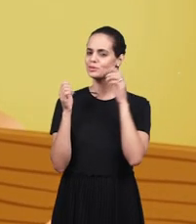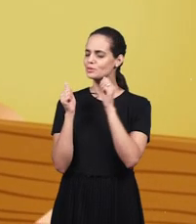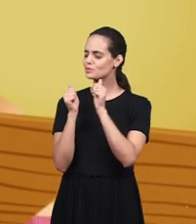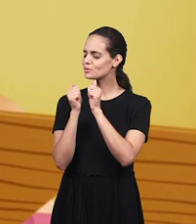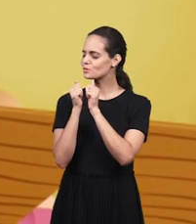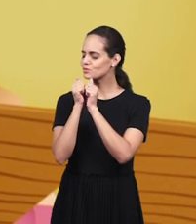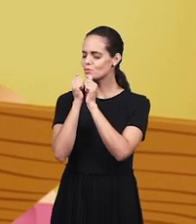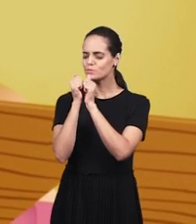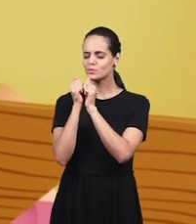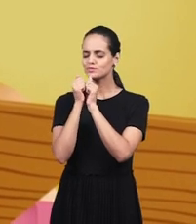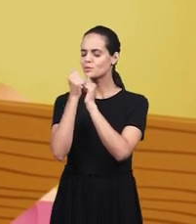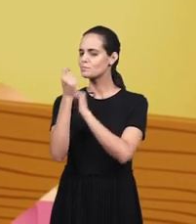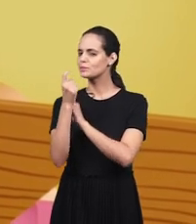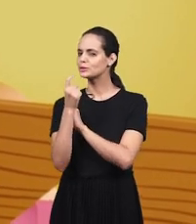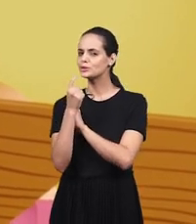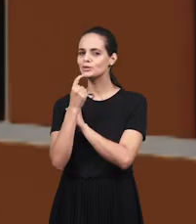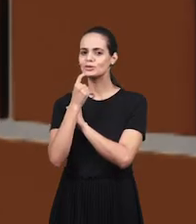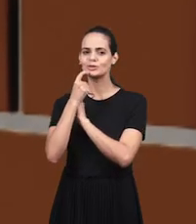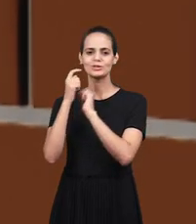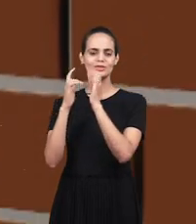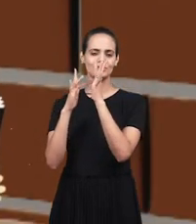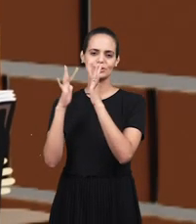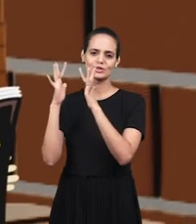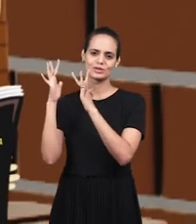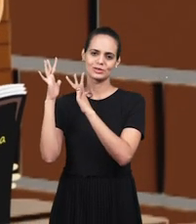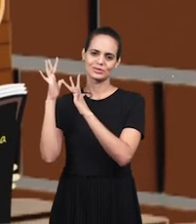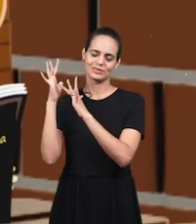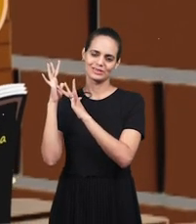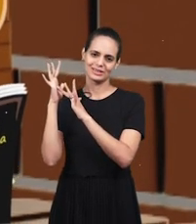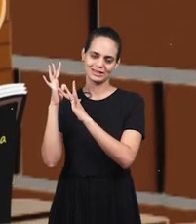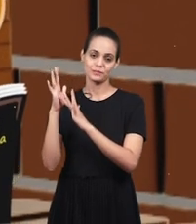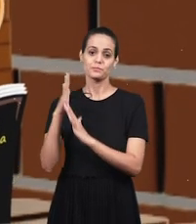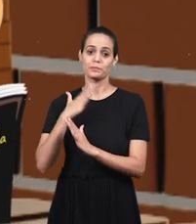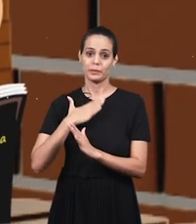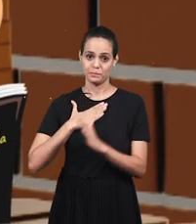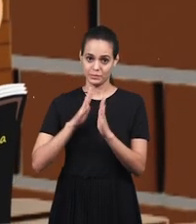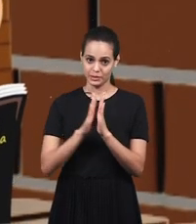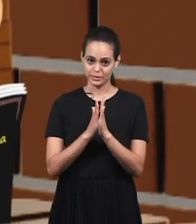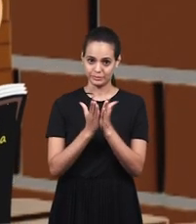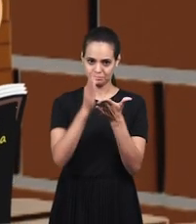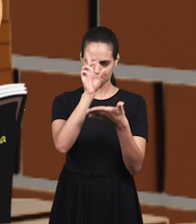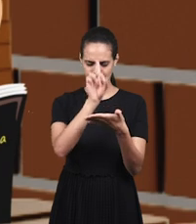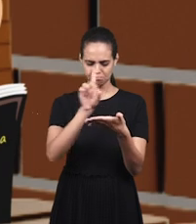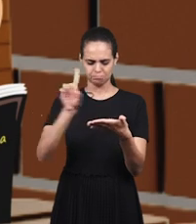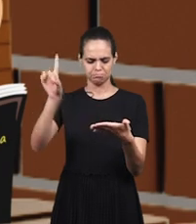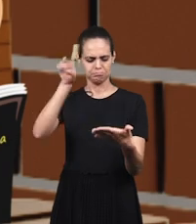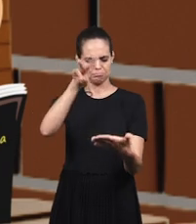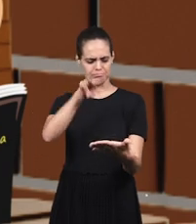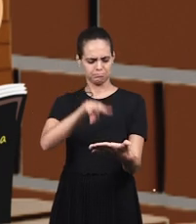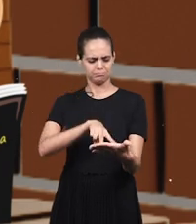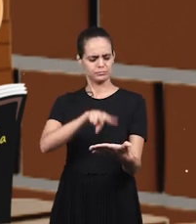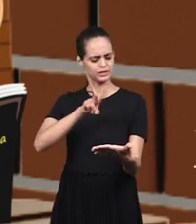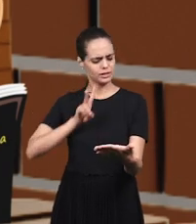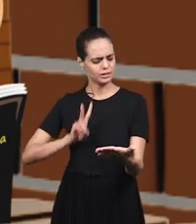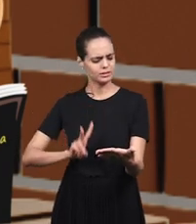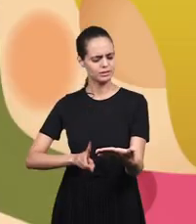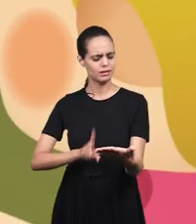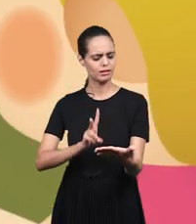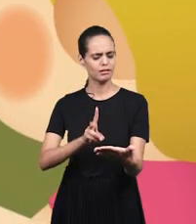кто близок к Иисусу. Я всегда буду читать Библию